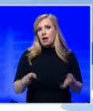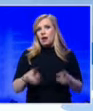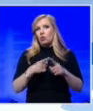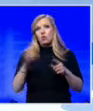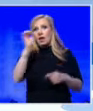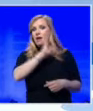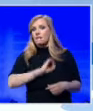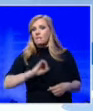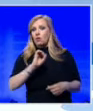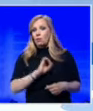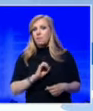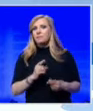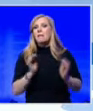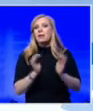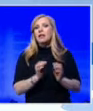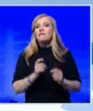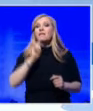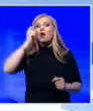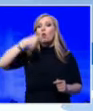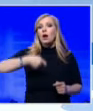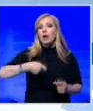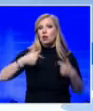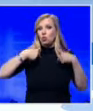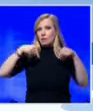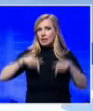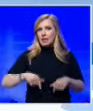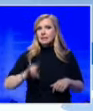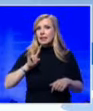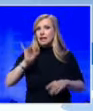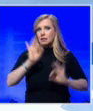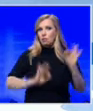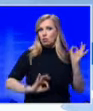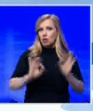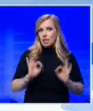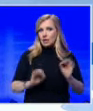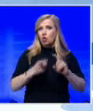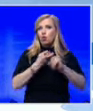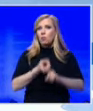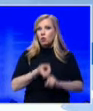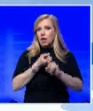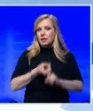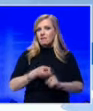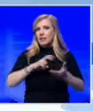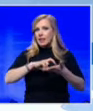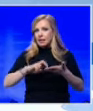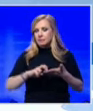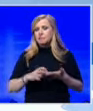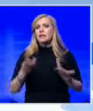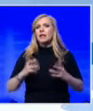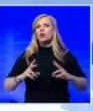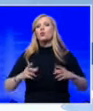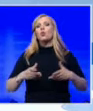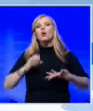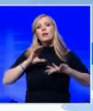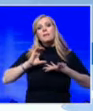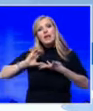съюз. Най-низкият всъщност е в Унгария 9%, при нас е 10%. И след като наляхме милиарди в бизнеса,